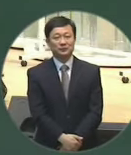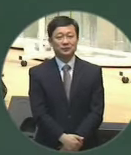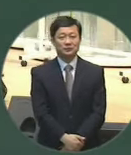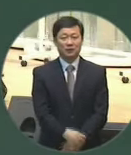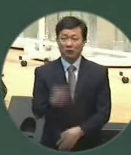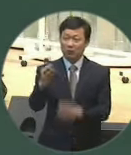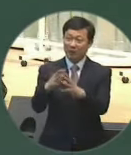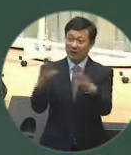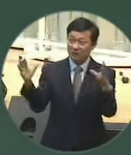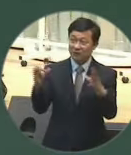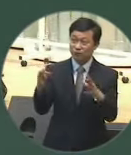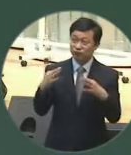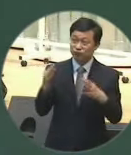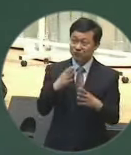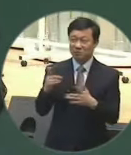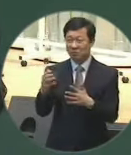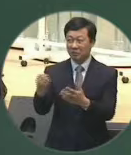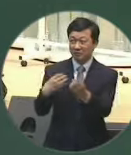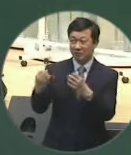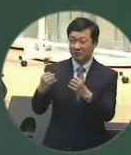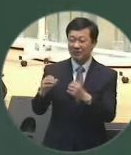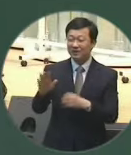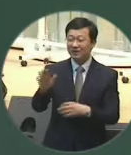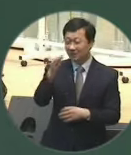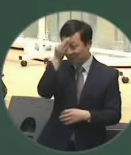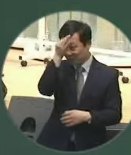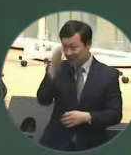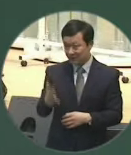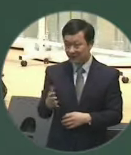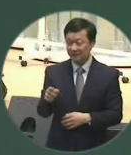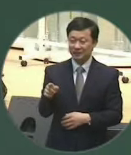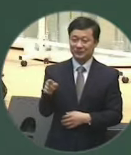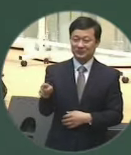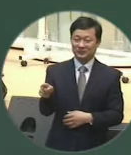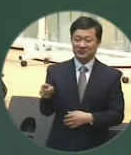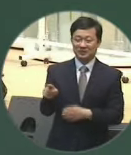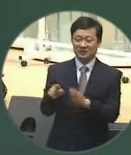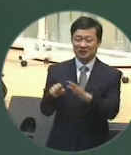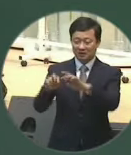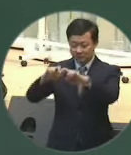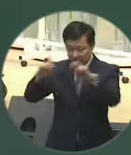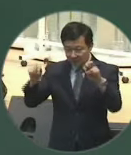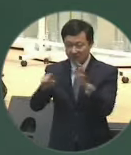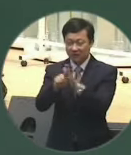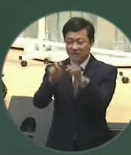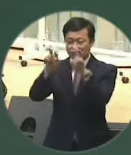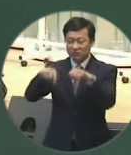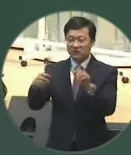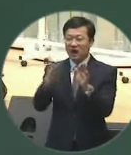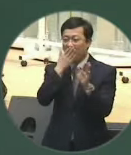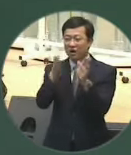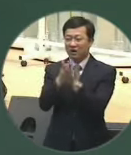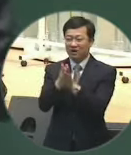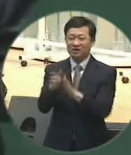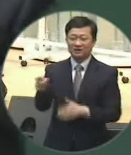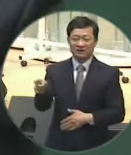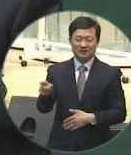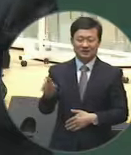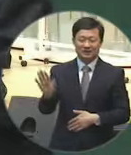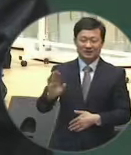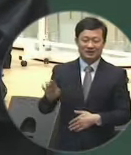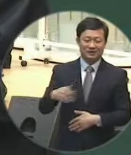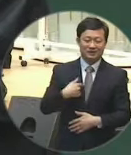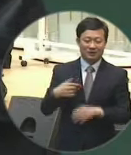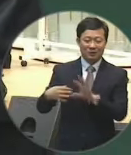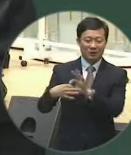그래서 막 돈 많은 사람 있으면 그거 가서 어떻게 얘기한다? 그거는 아주 불신앙하는 거예요. And that is why people who flock to the rich people to